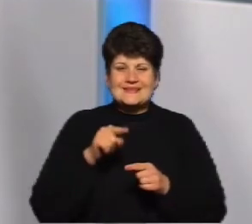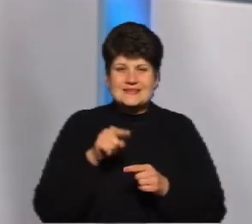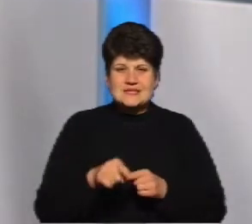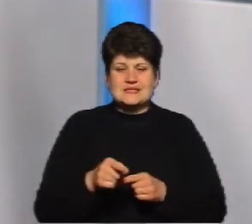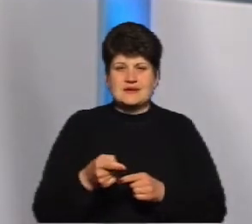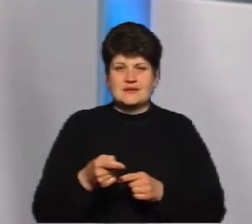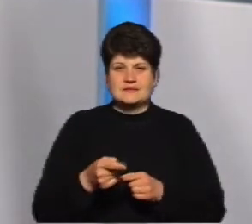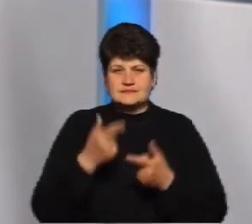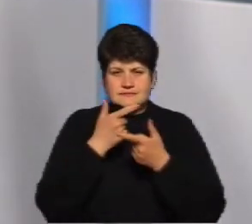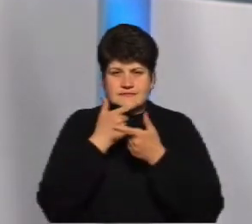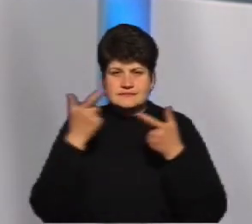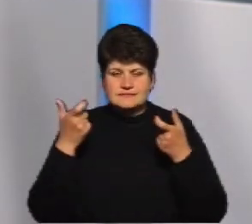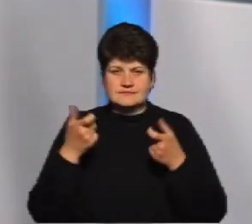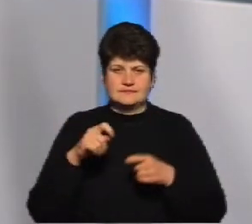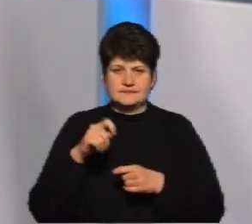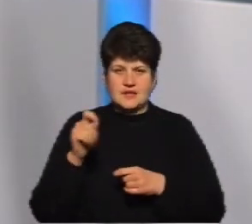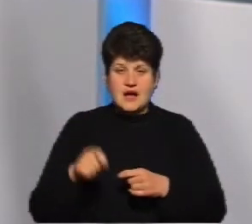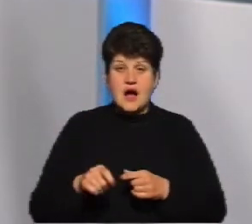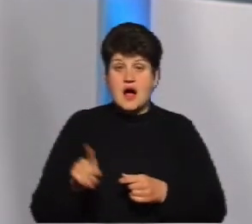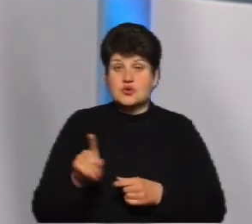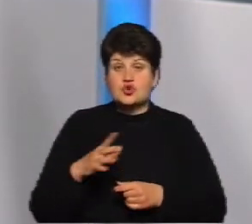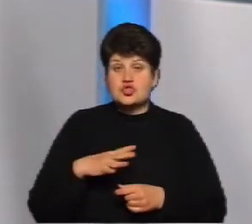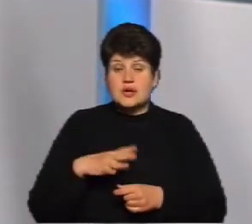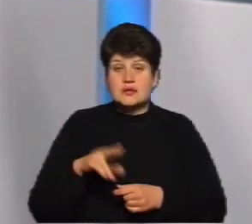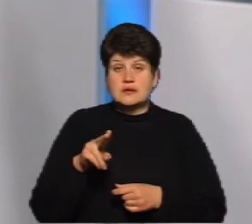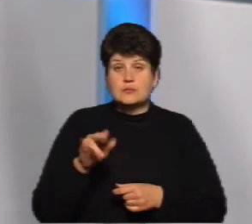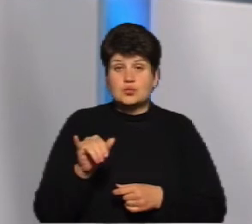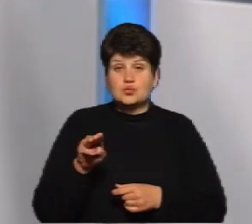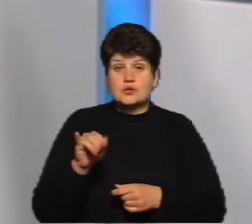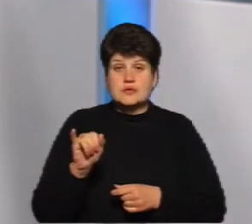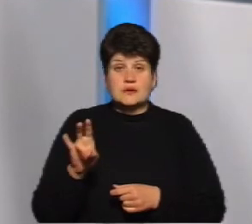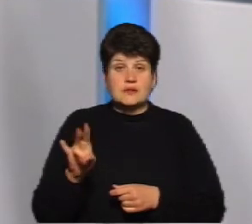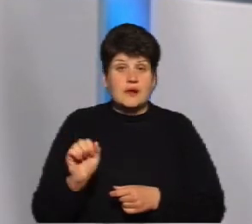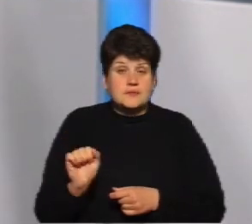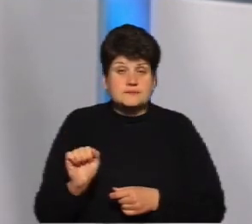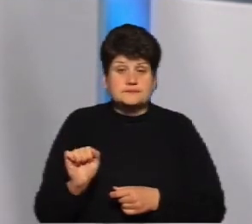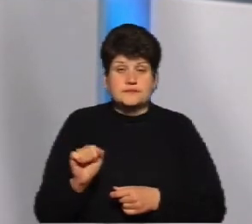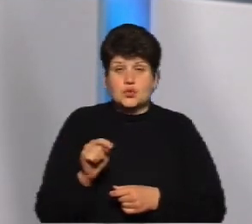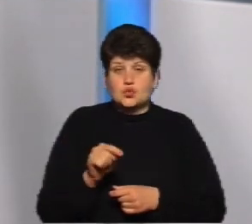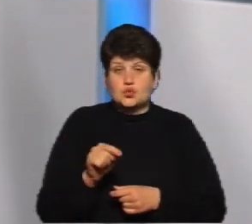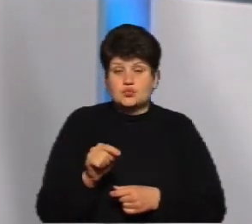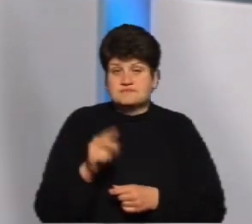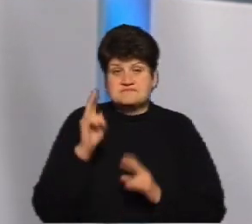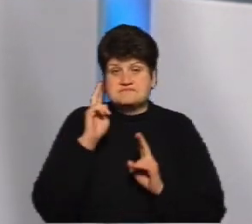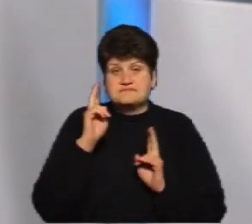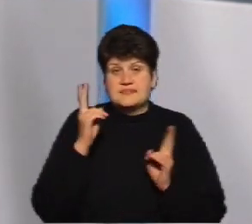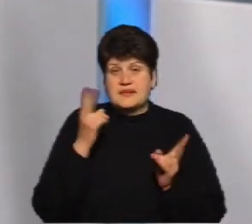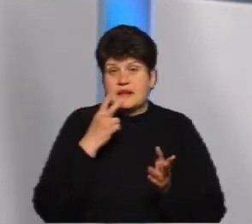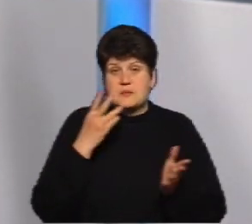що чекати від Путіна, ну, тут дуже непередбачено